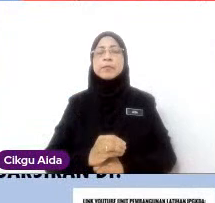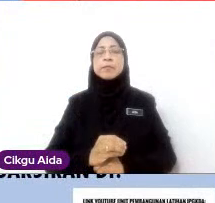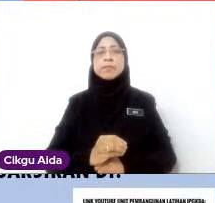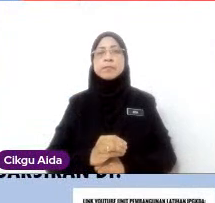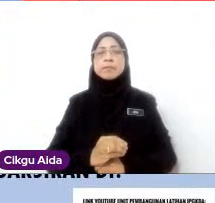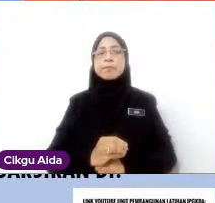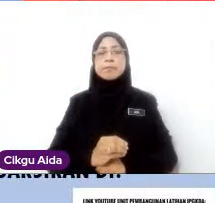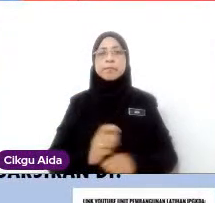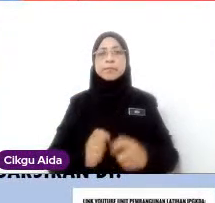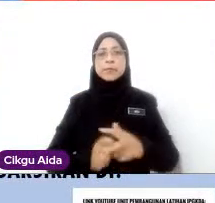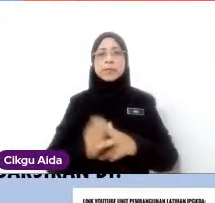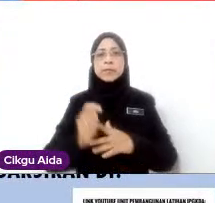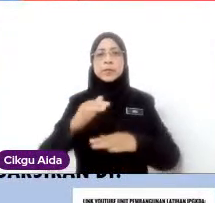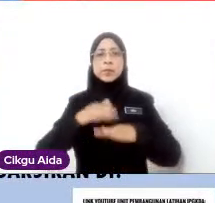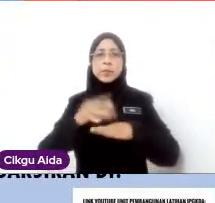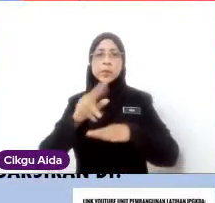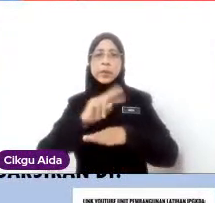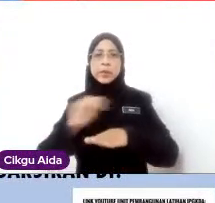Signage.